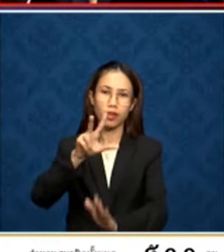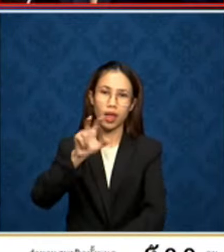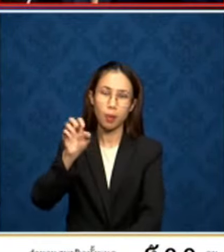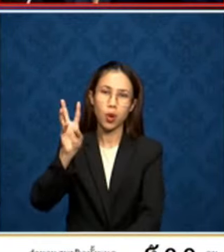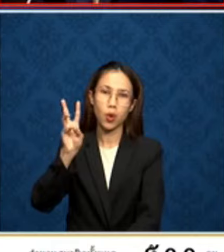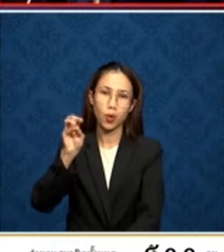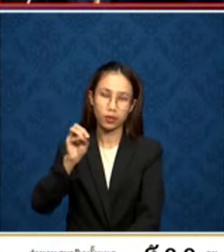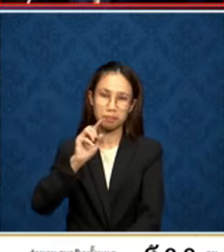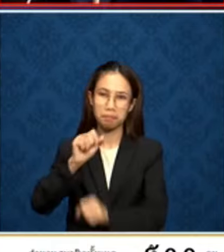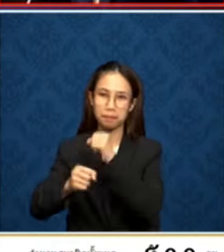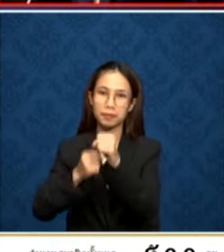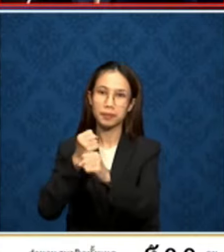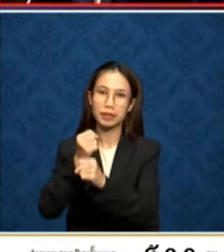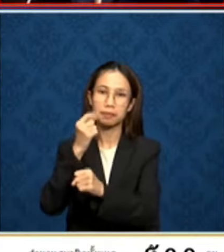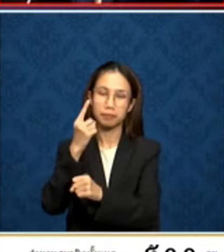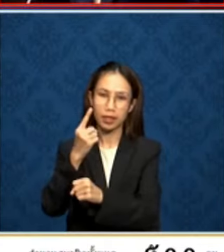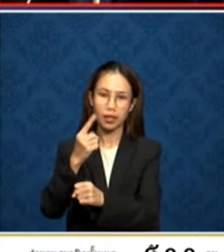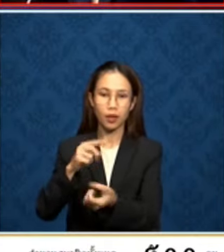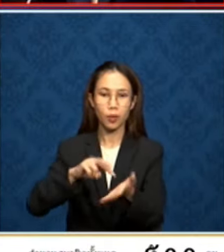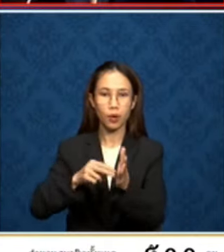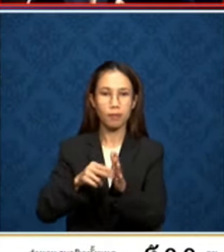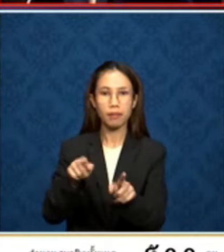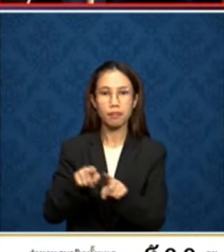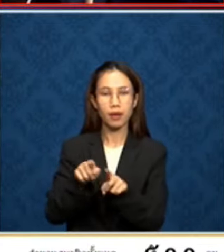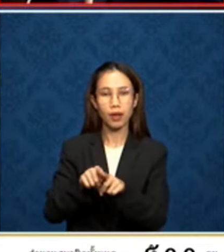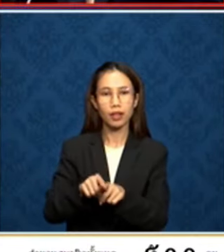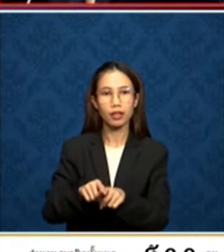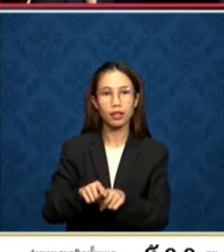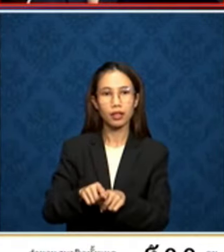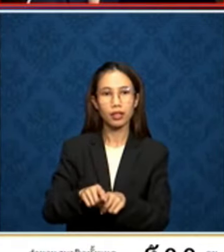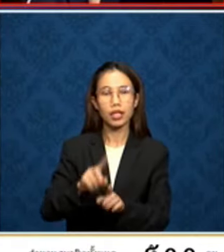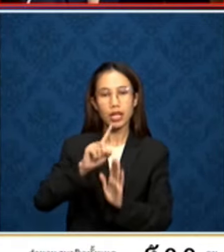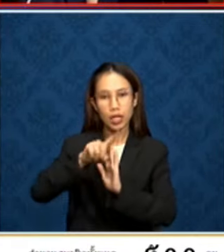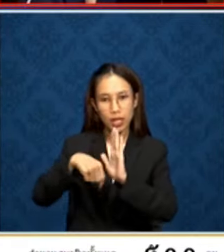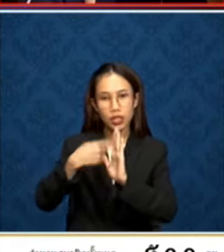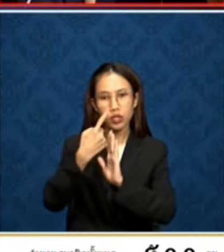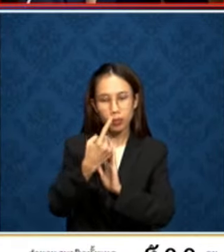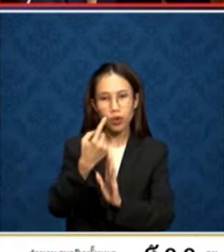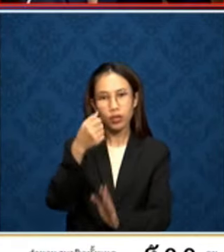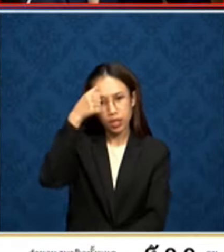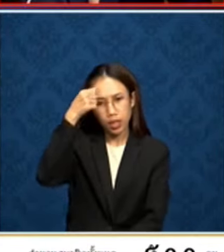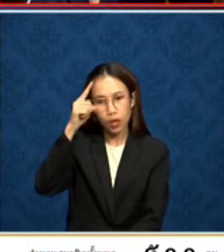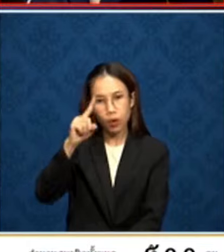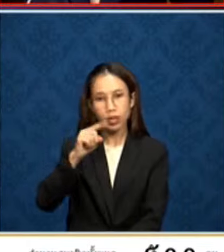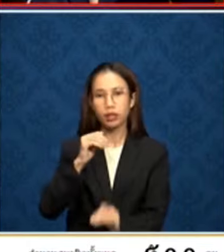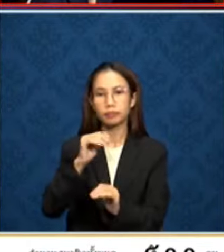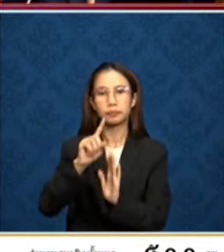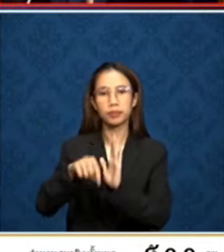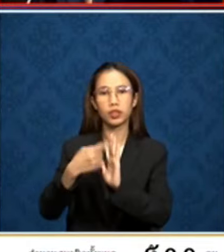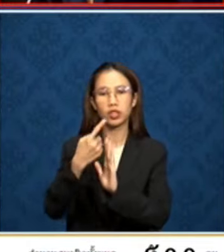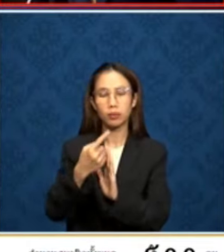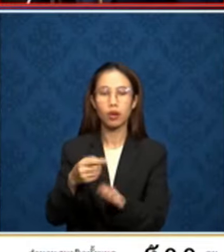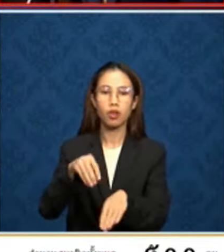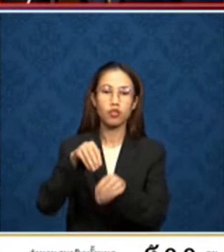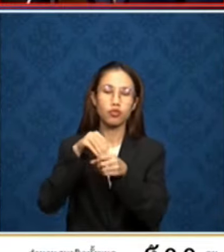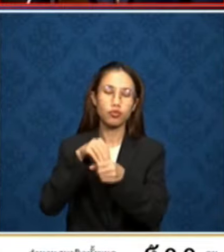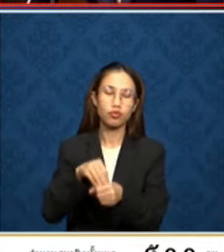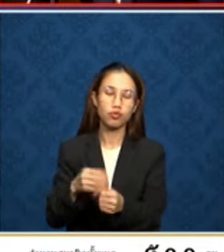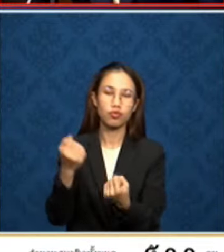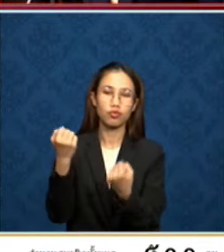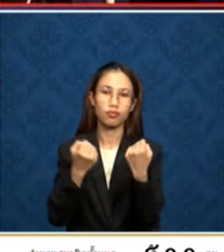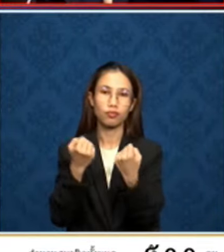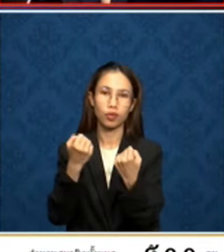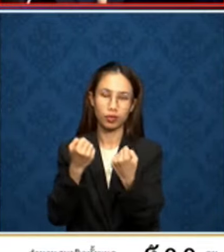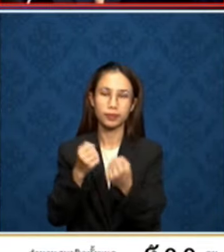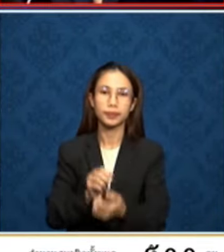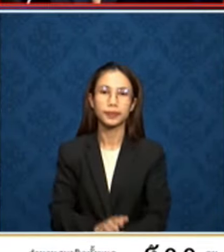ต่อปีนั่นหมายถึงโดยเฉลี่ยก็คือมากกว่า 1ชมงต่อวันปัญหาที่ฉันกล่าวไปนะคะเป็นปัญหาสำหรับพี่น้อง